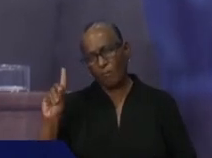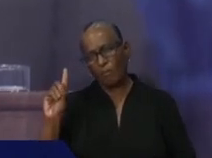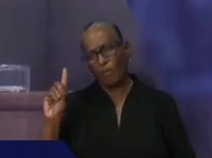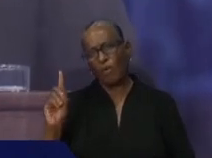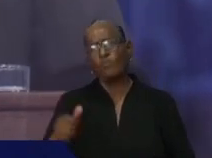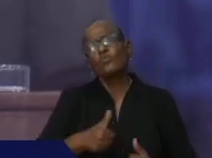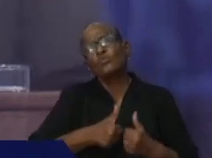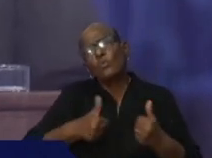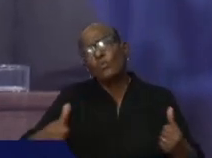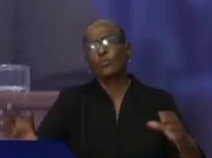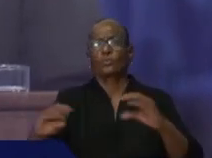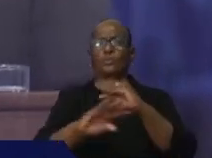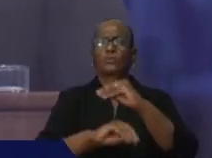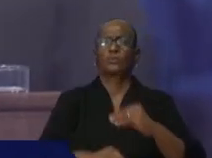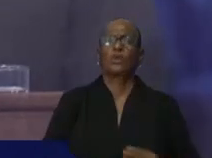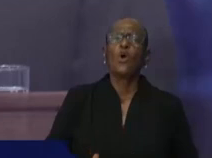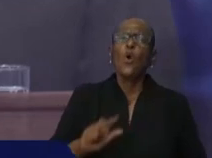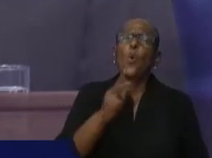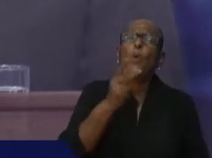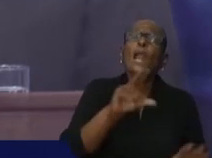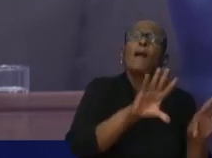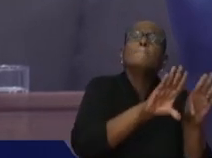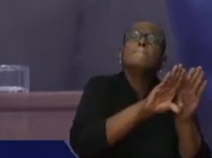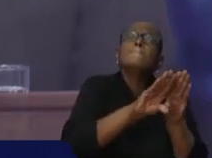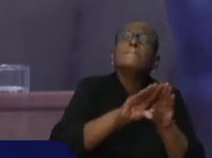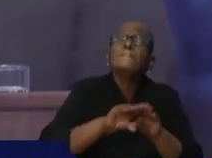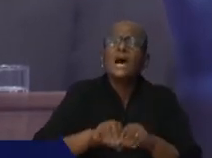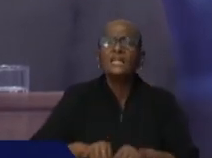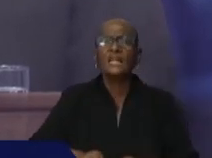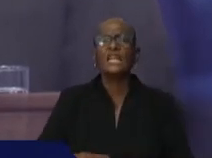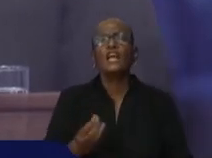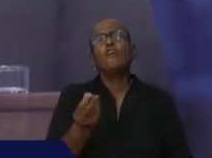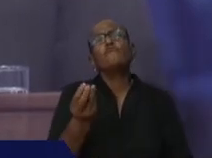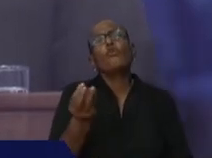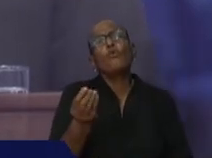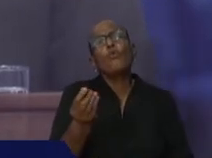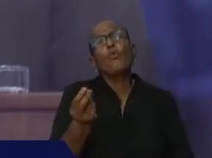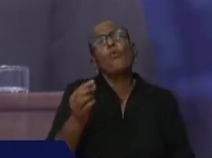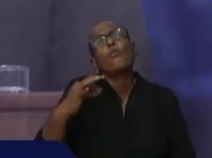Welke zijn die koopkrachtversterkende maatregelen die zij willen?